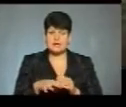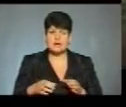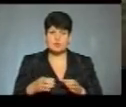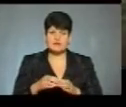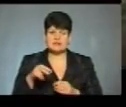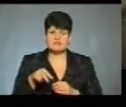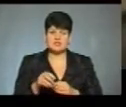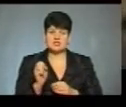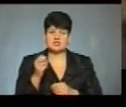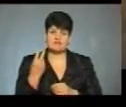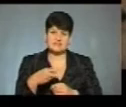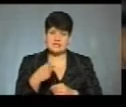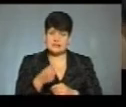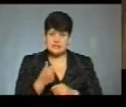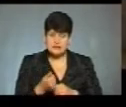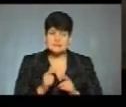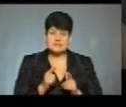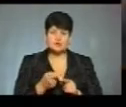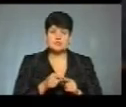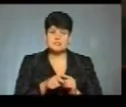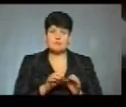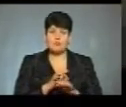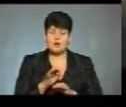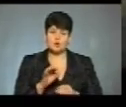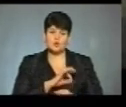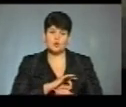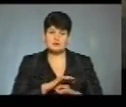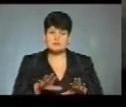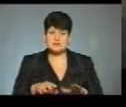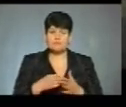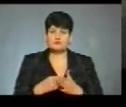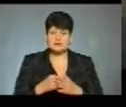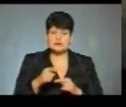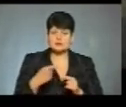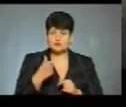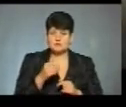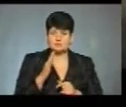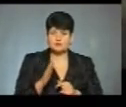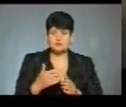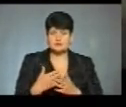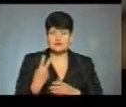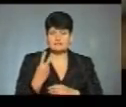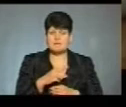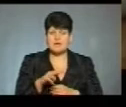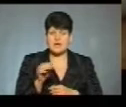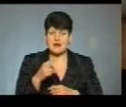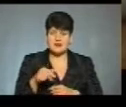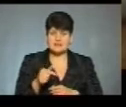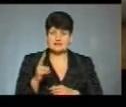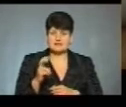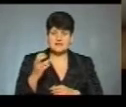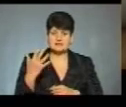на 2020 рік. Згідно з цим проєктом, доходи місцевого бюджету в наступному році становитимуть майже 2